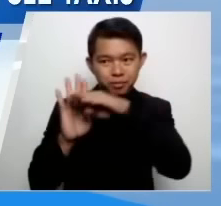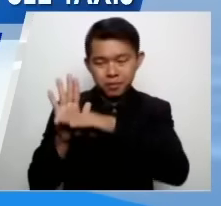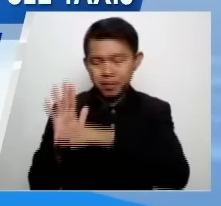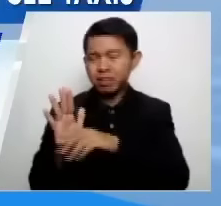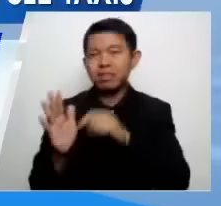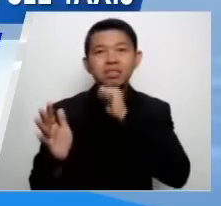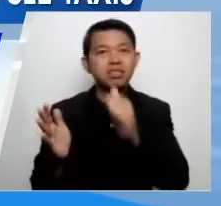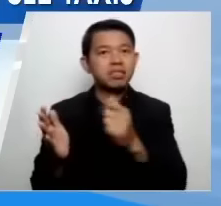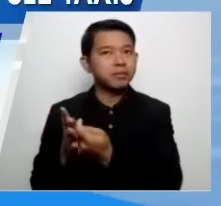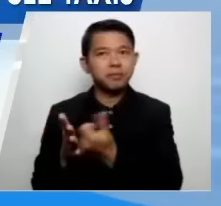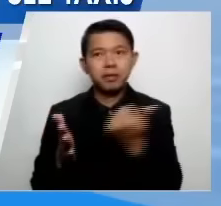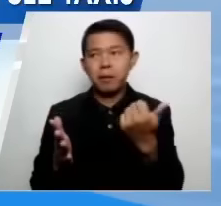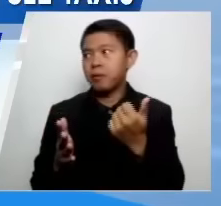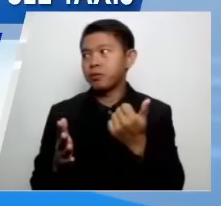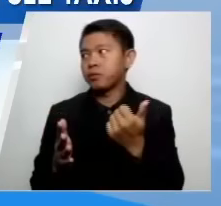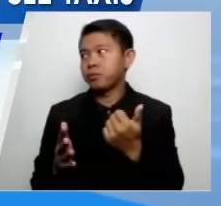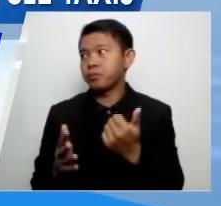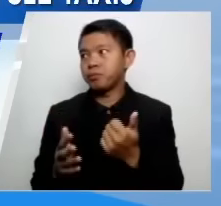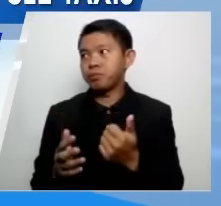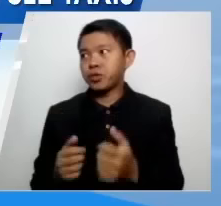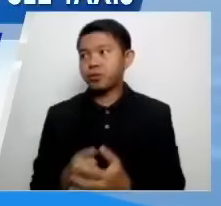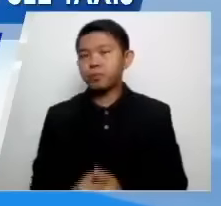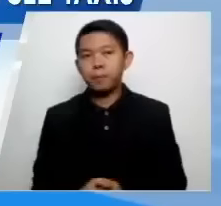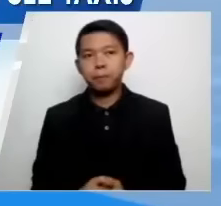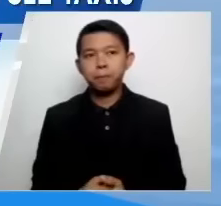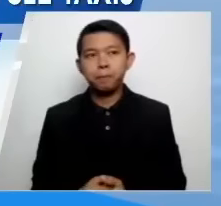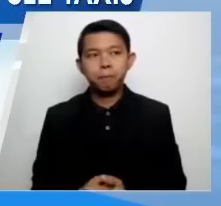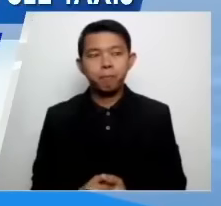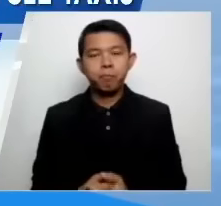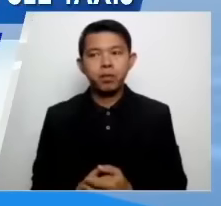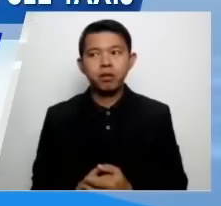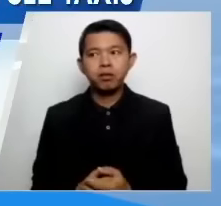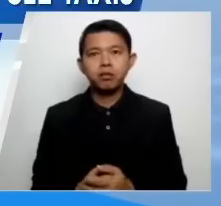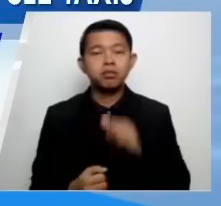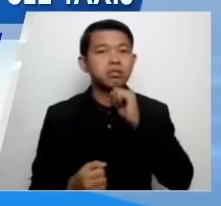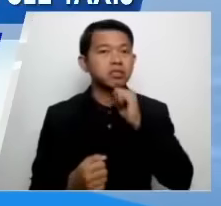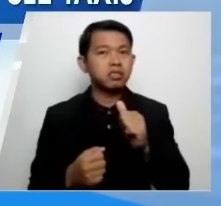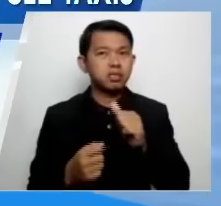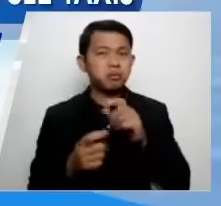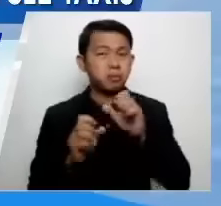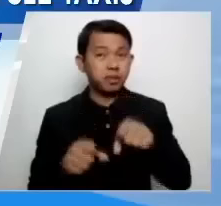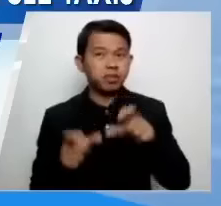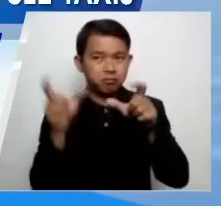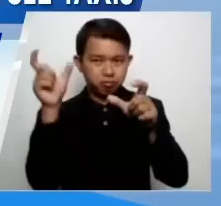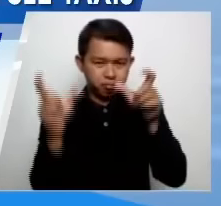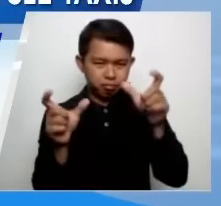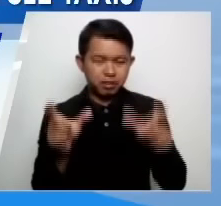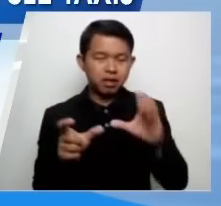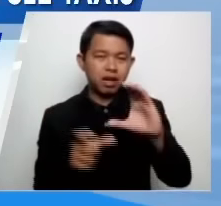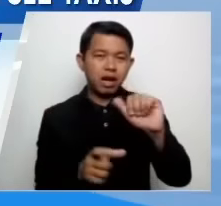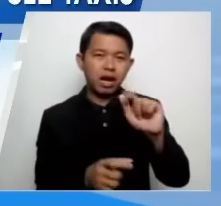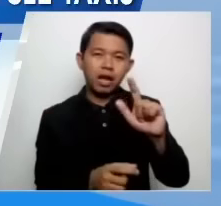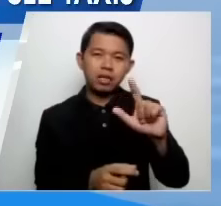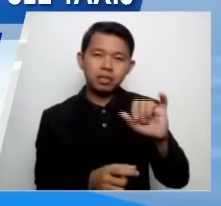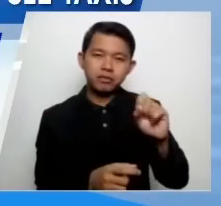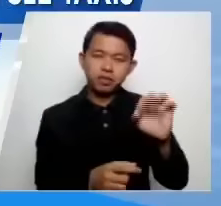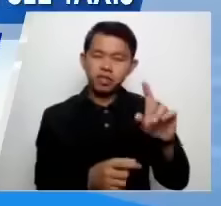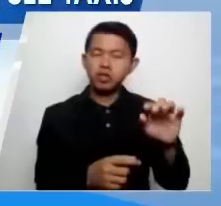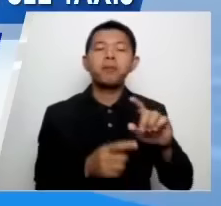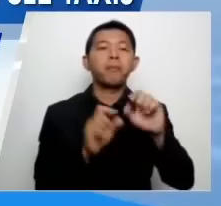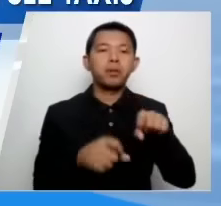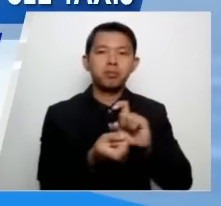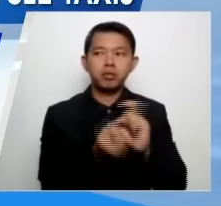ang klasifikasyon. Hindi rin daw lumutang ang pangalan ng Pangulo kahit noong panahon mismo ni Duterte sa Malacanang.